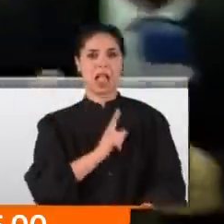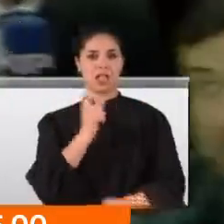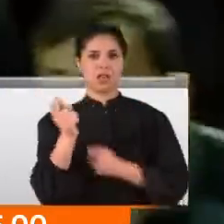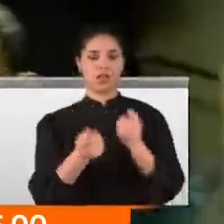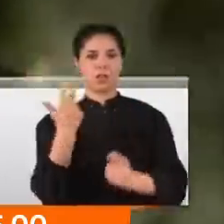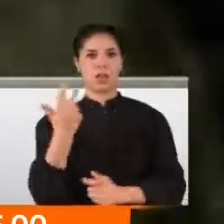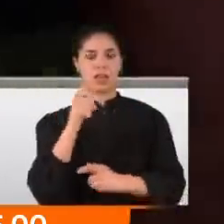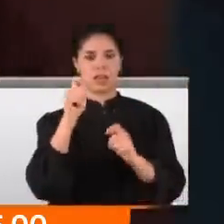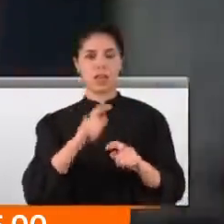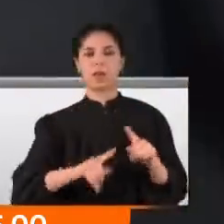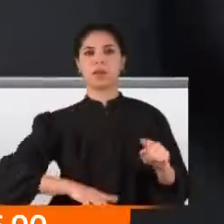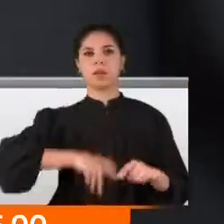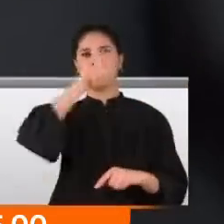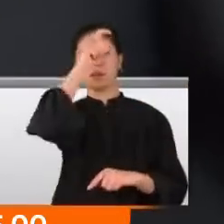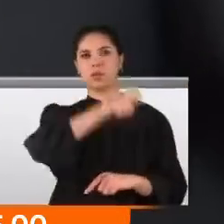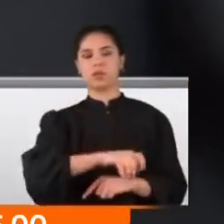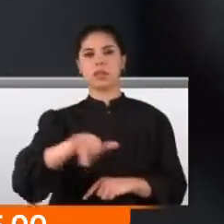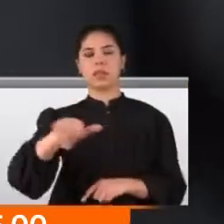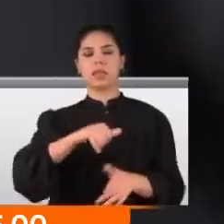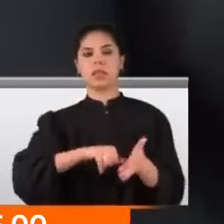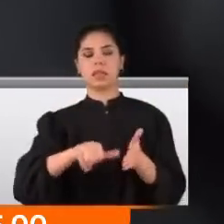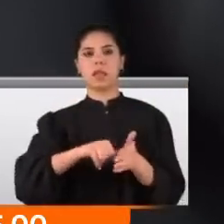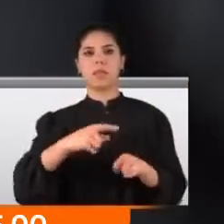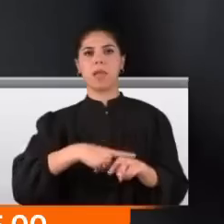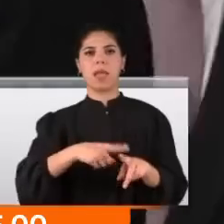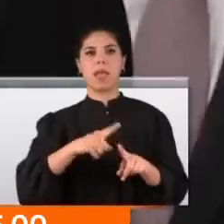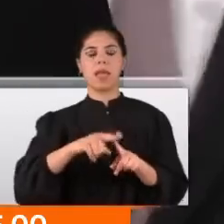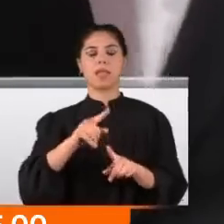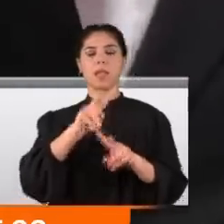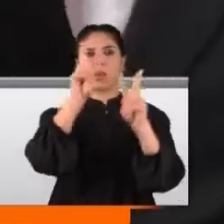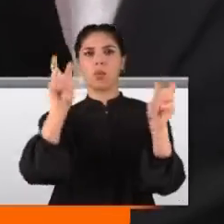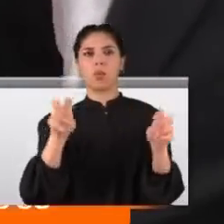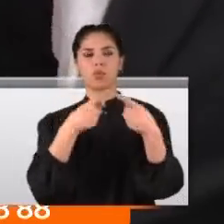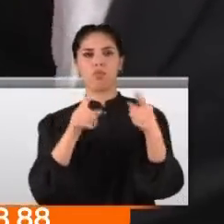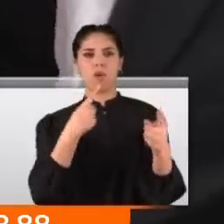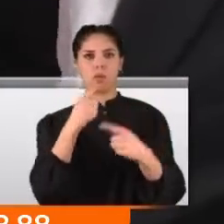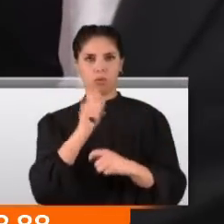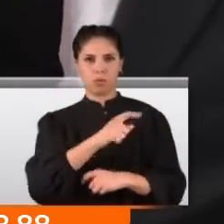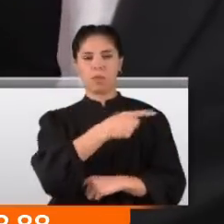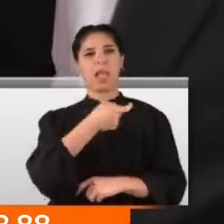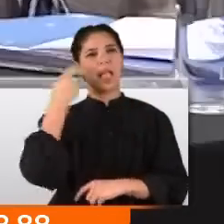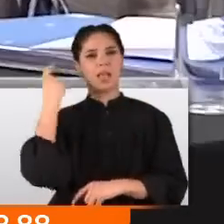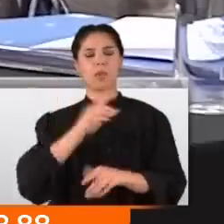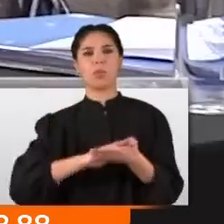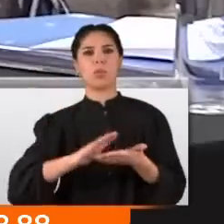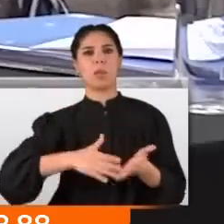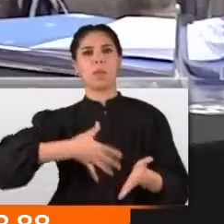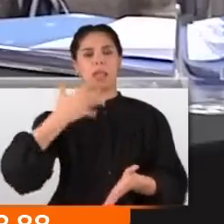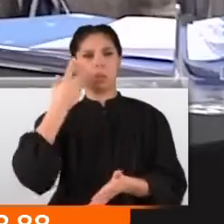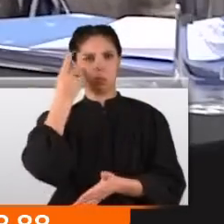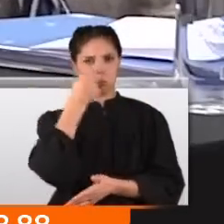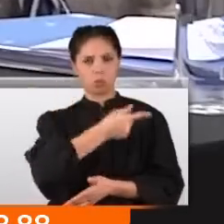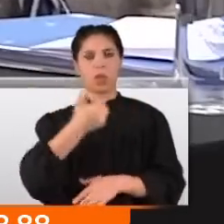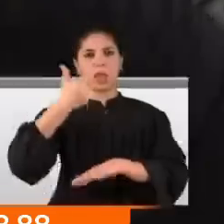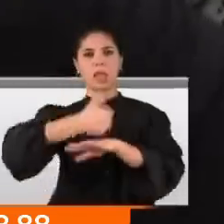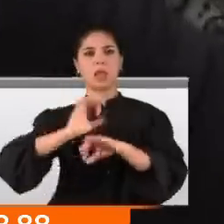çalışmalarını hızlandıran Kılıçdaroğlu, yakın zamanda EYT konusunda da kendiyle çelişmiş, geçmişte düzenlemeye karşı çıktığını unutup